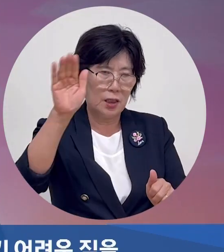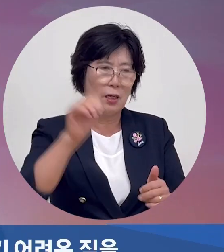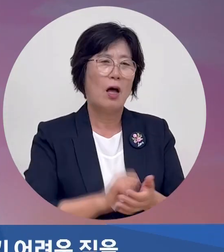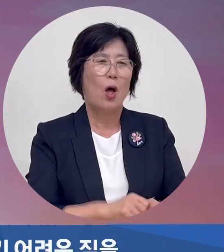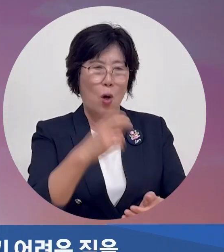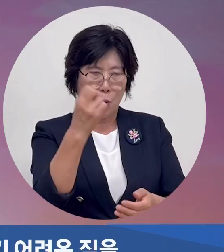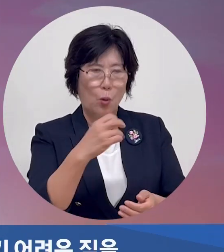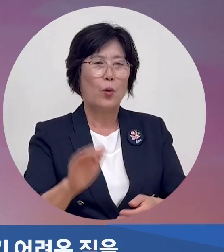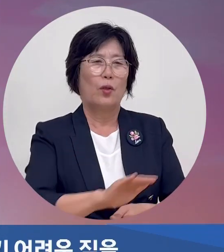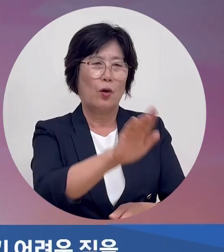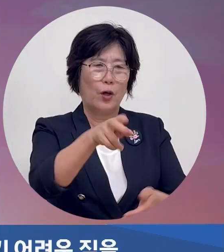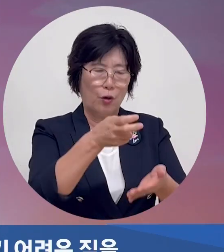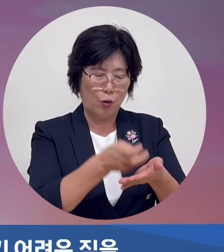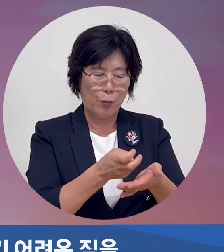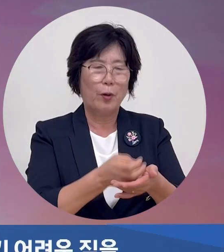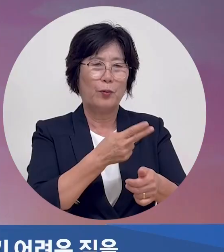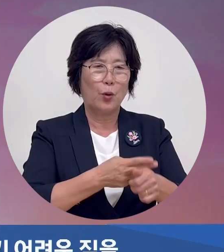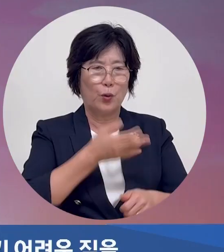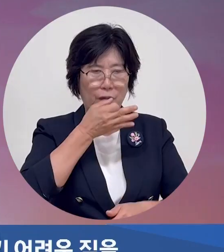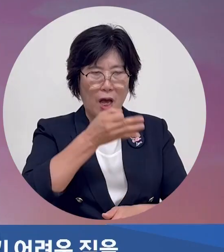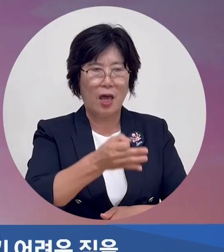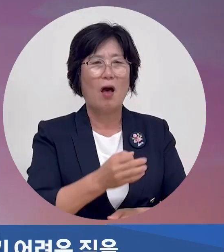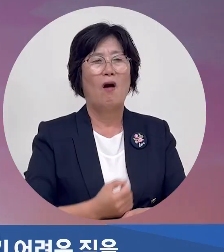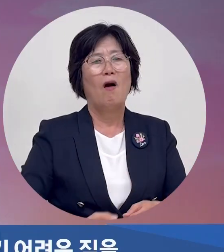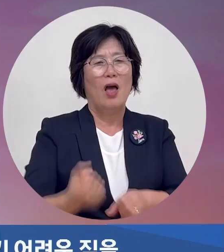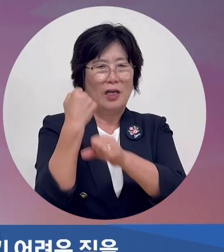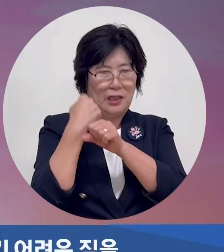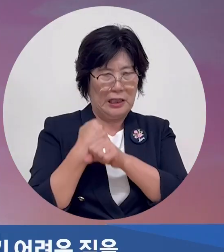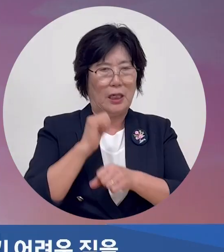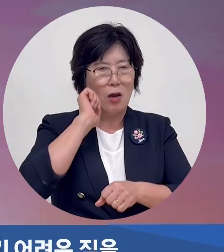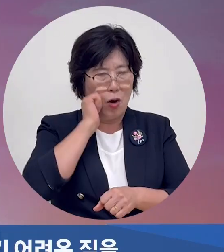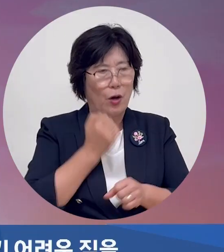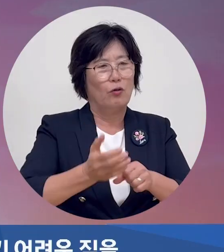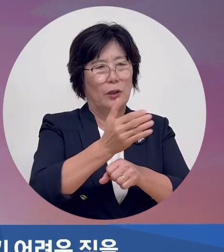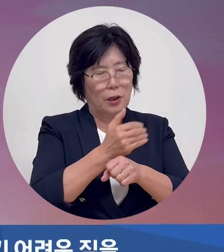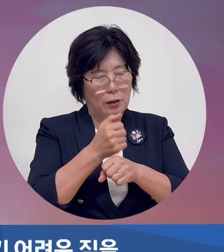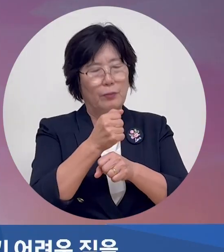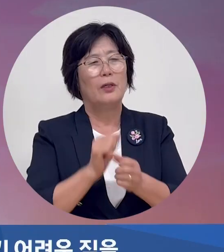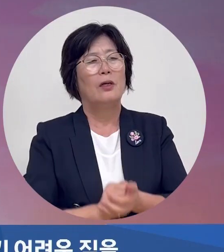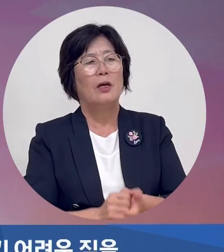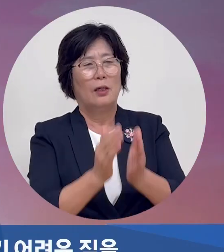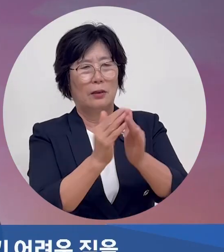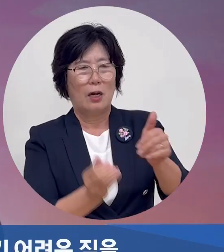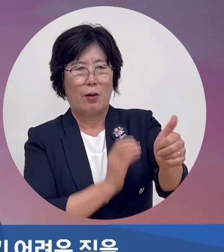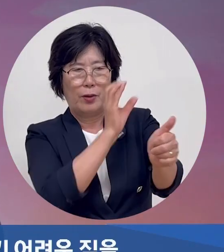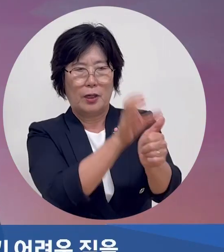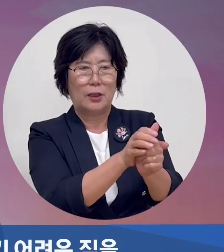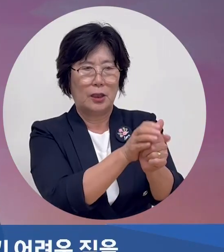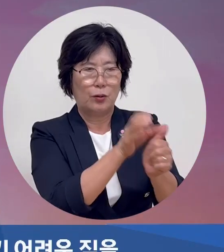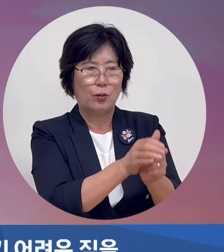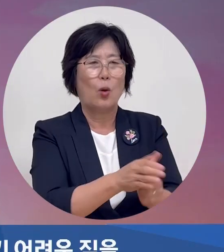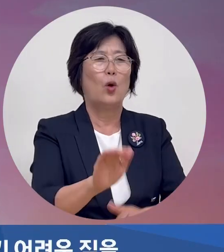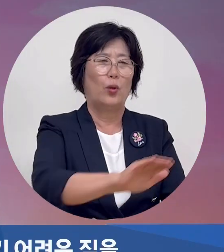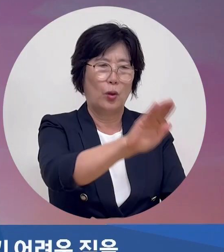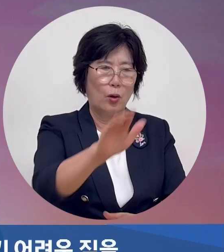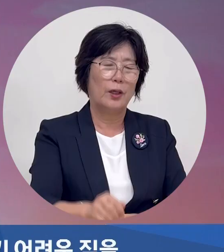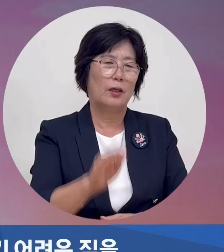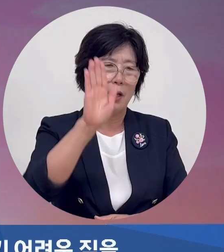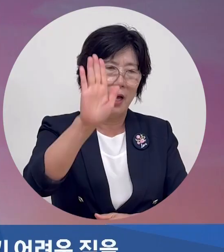너희 율법 교사여 지기 어려운 짐을 사람에게 지우고 너희는